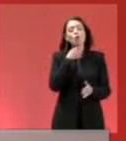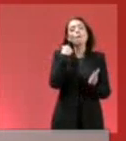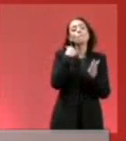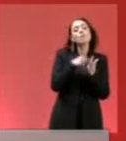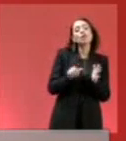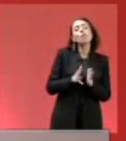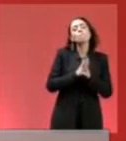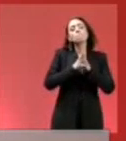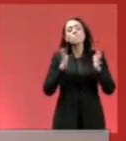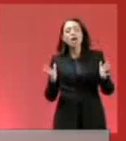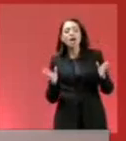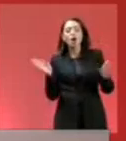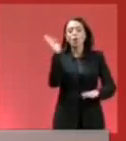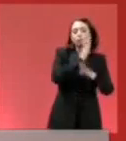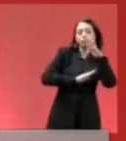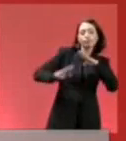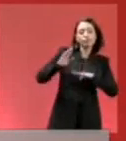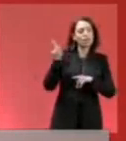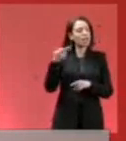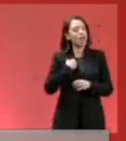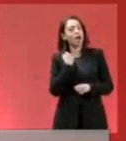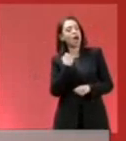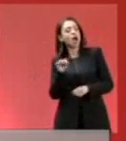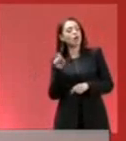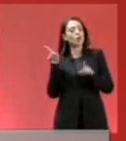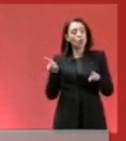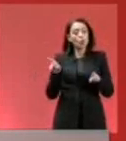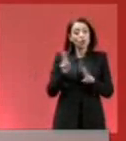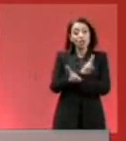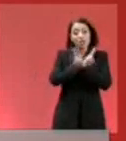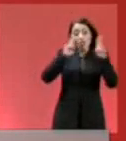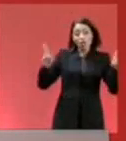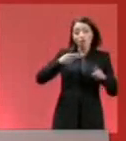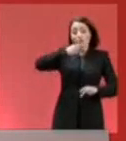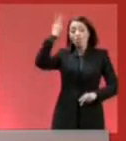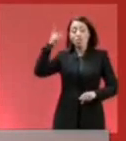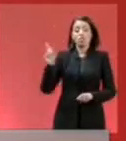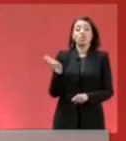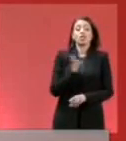μεγάλων σκανδάλων και να αρνούνται την κάθαρση και την απόδοση δικαιοσύνης.